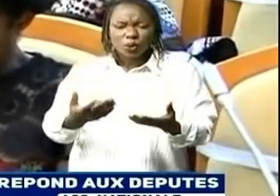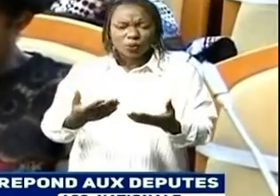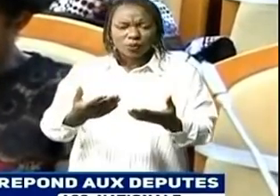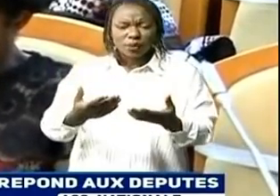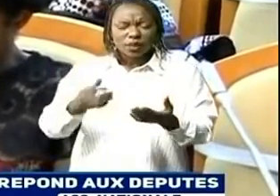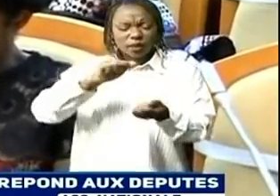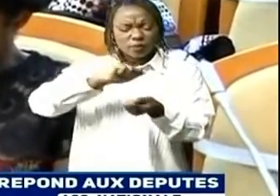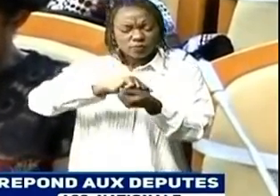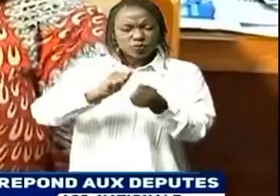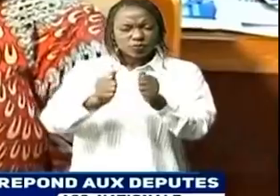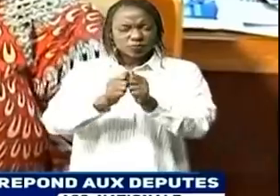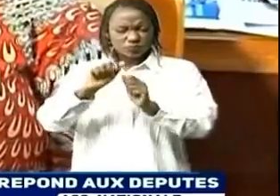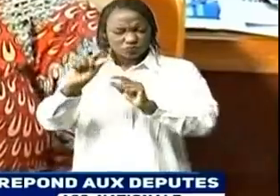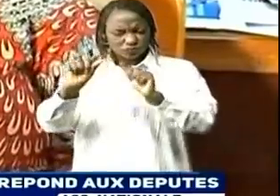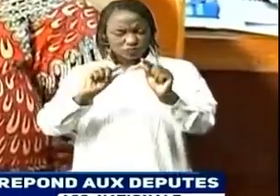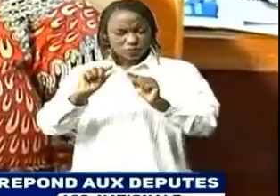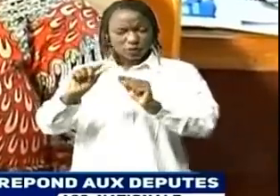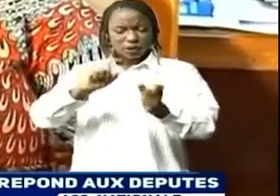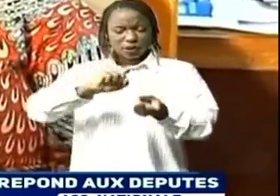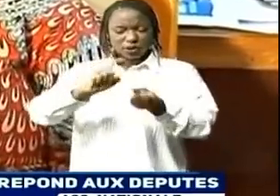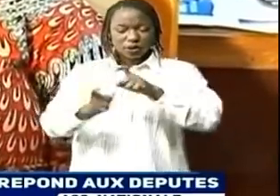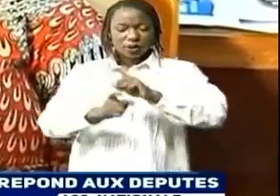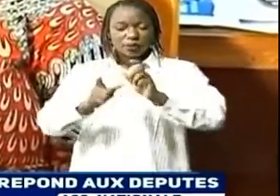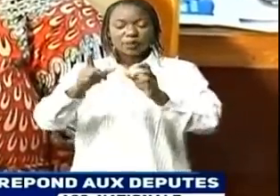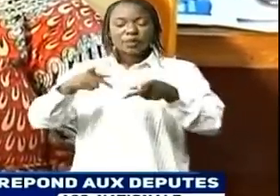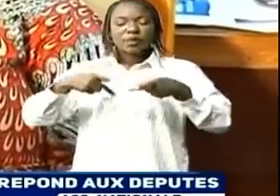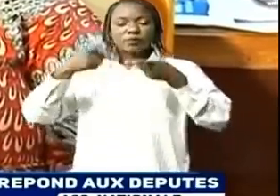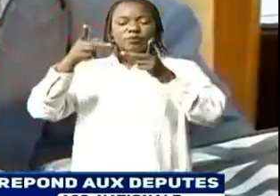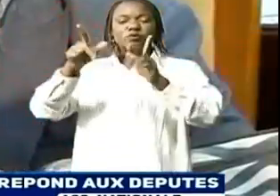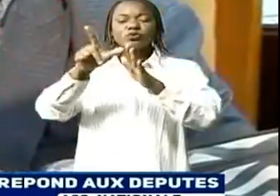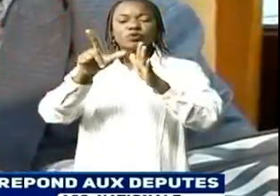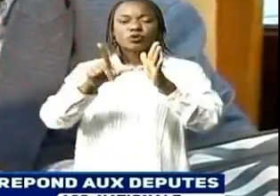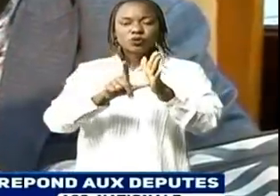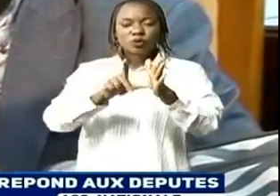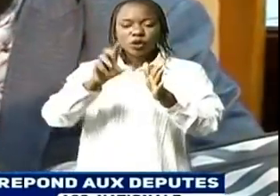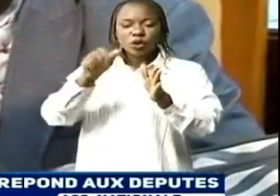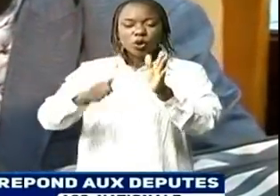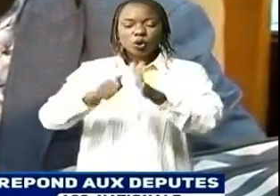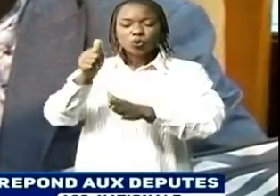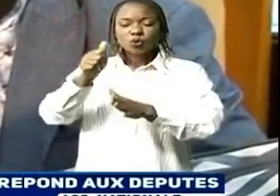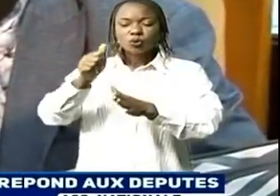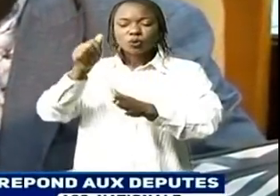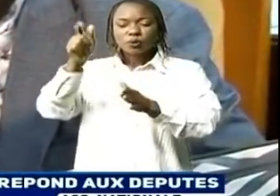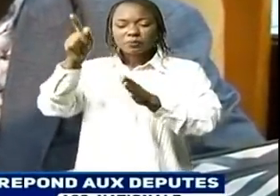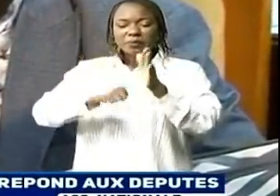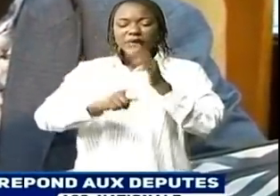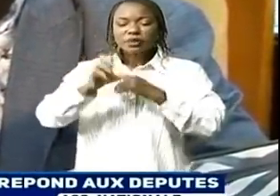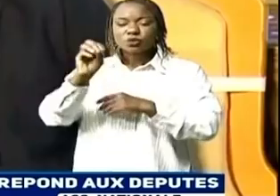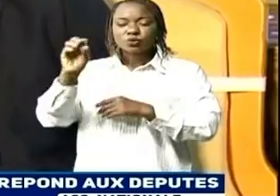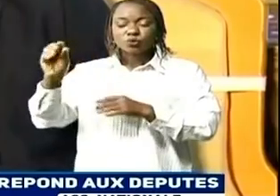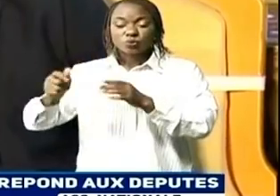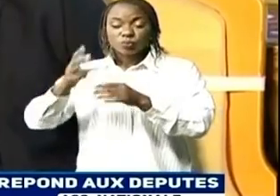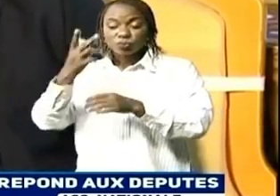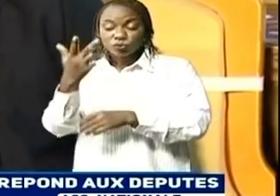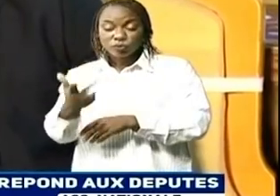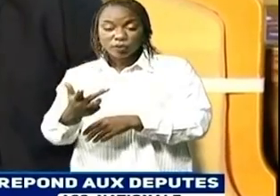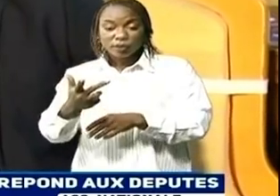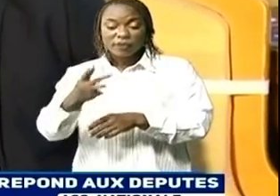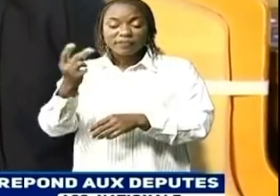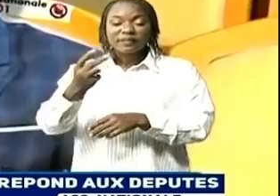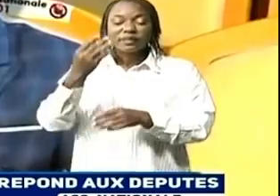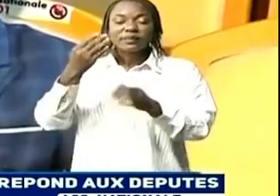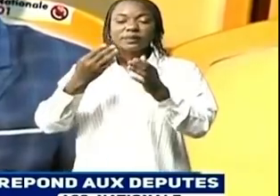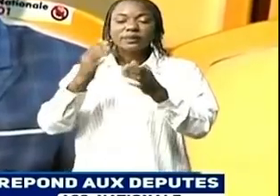critiques enregistrées sur la modification de la proposition de loi numéro 11/003 du 25 juin 2011,